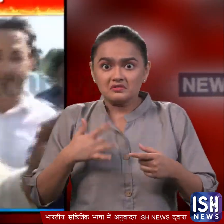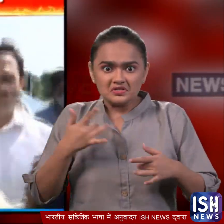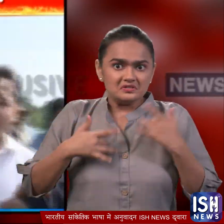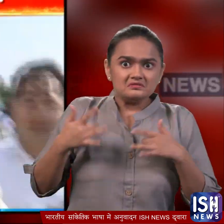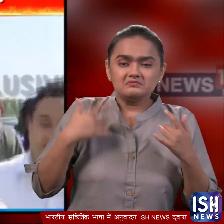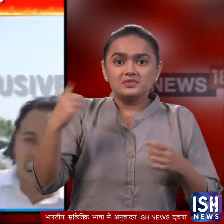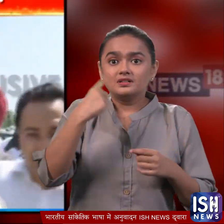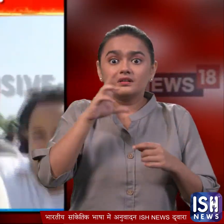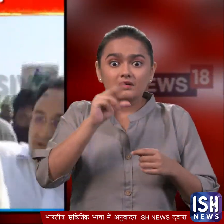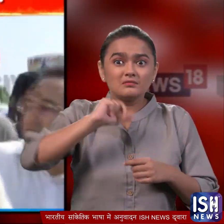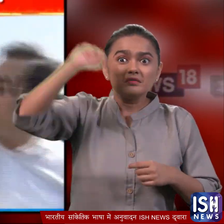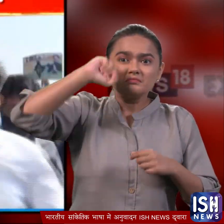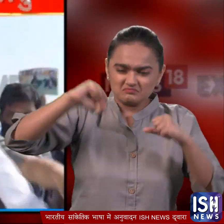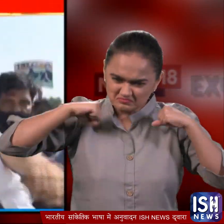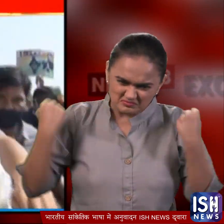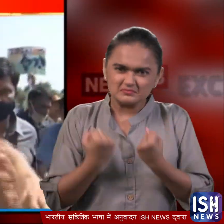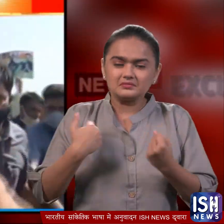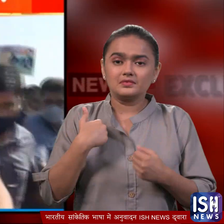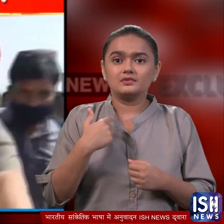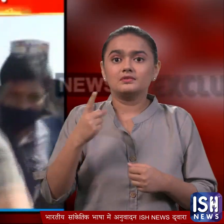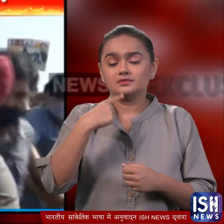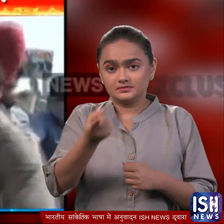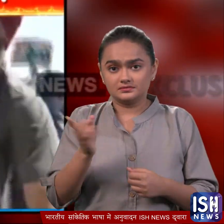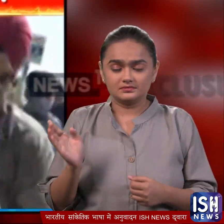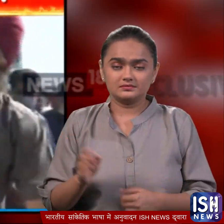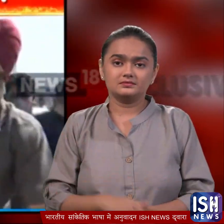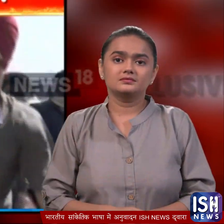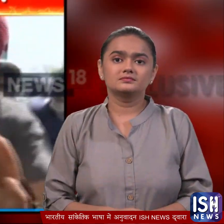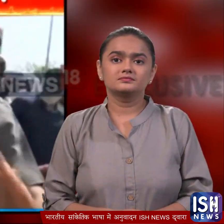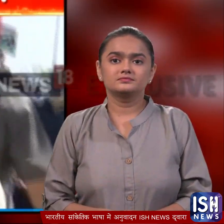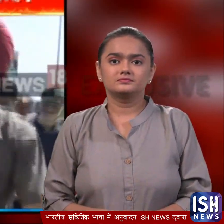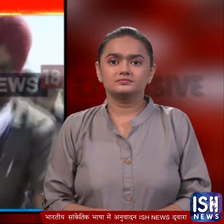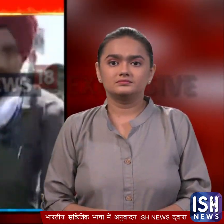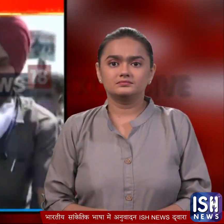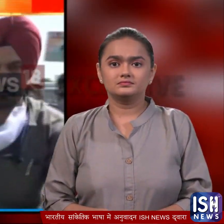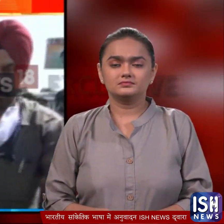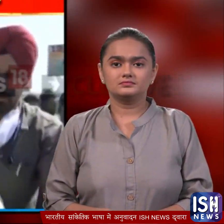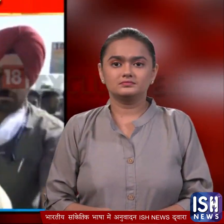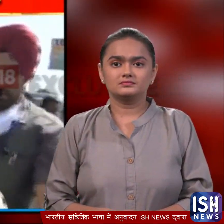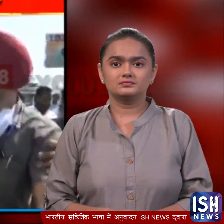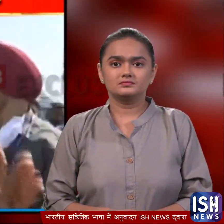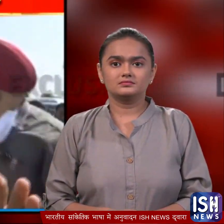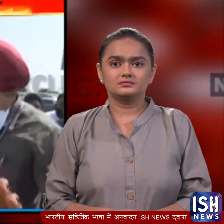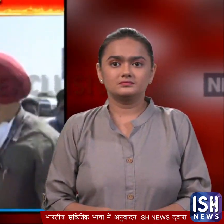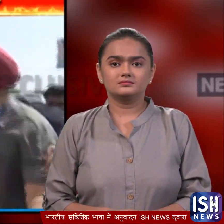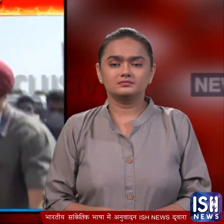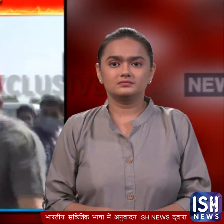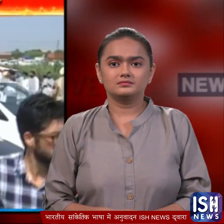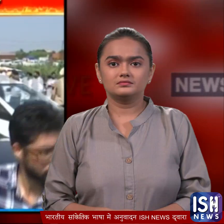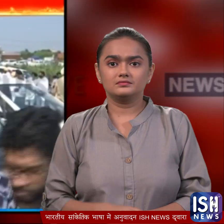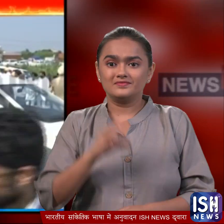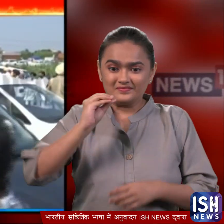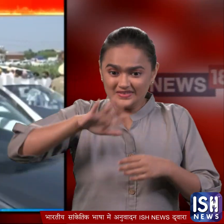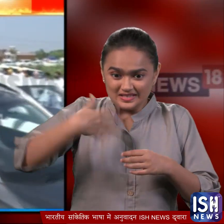हाई नजर आया। सरफरोशी की तमन्ना अब हमारे दिल में है, देखना है जोर कितना बाजुए कातिल में